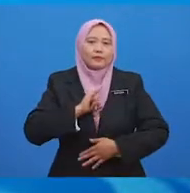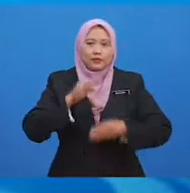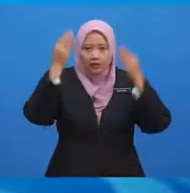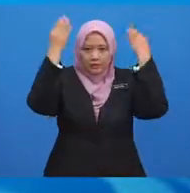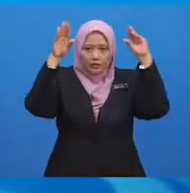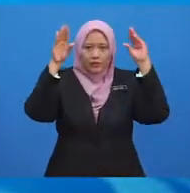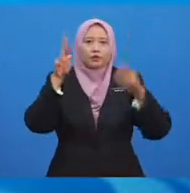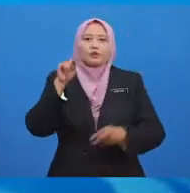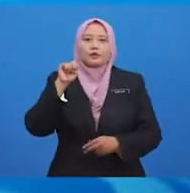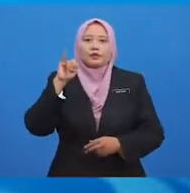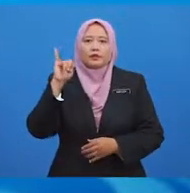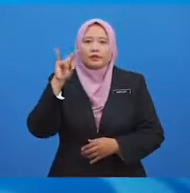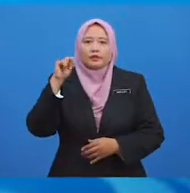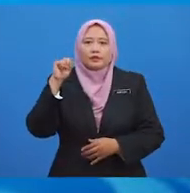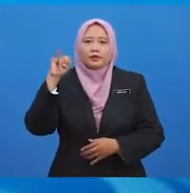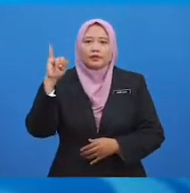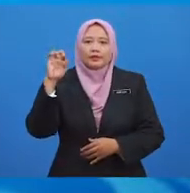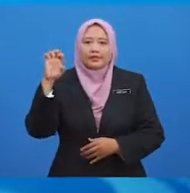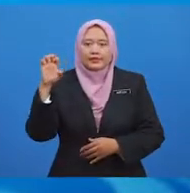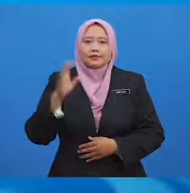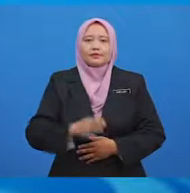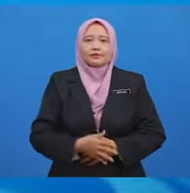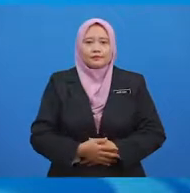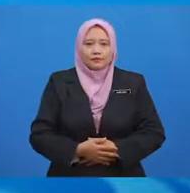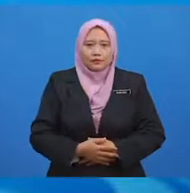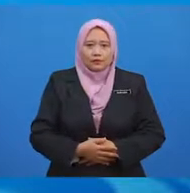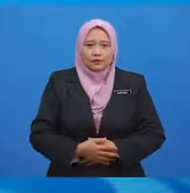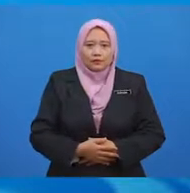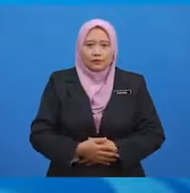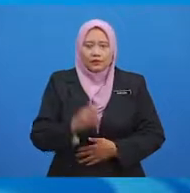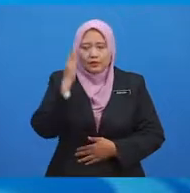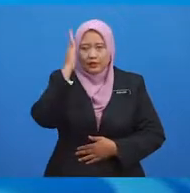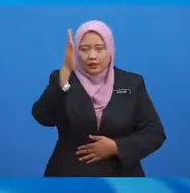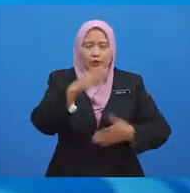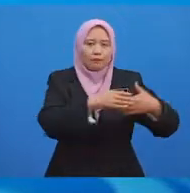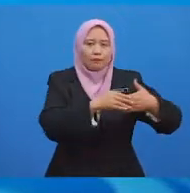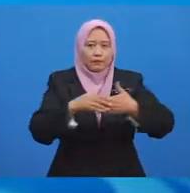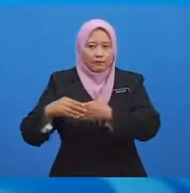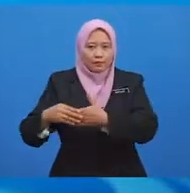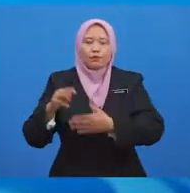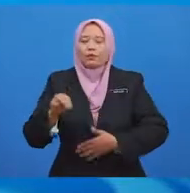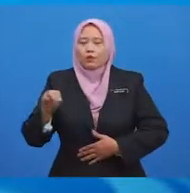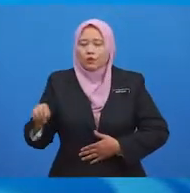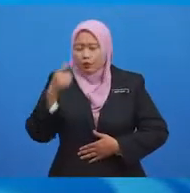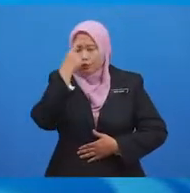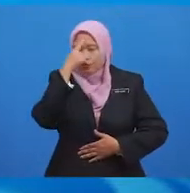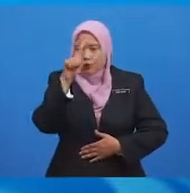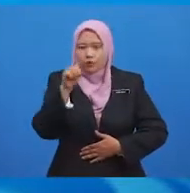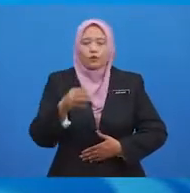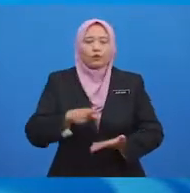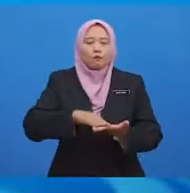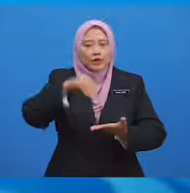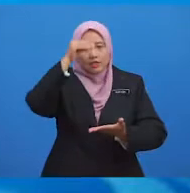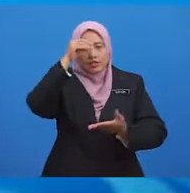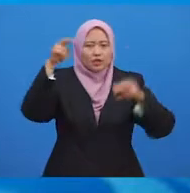Cikgu Nini dari SMK Bandar Baru Sentul akan membimbing murid-murid semua untuk mempelajari tajuk baru pada